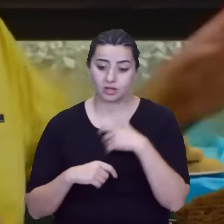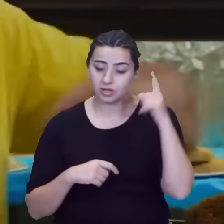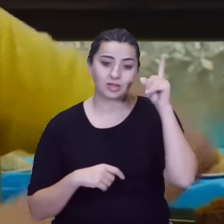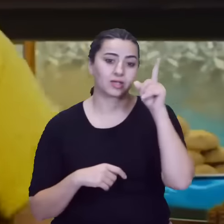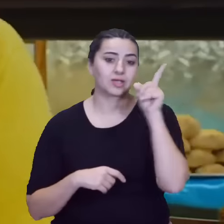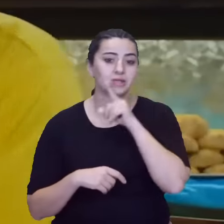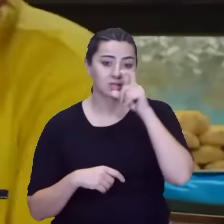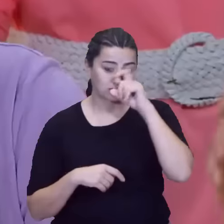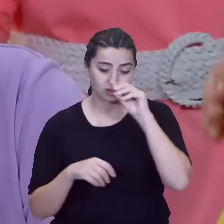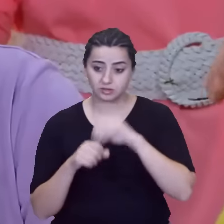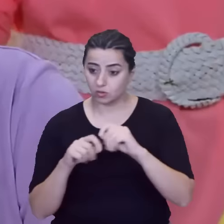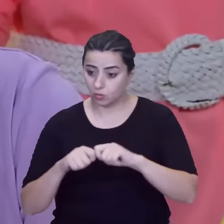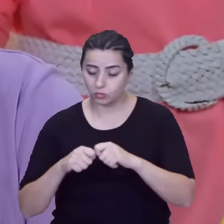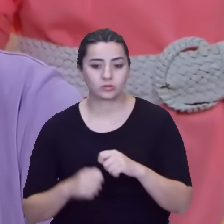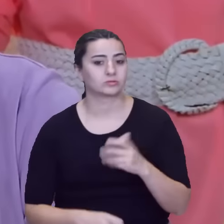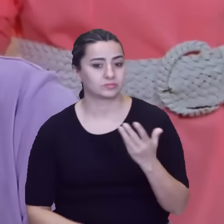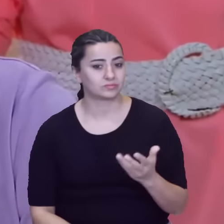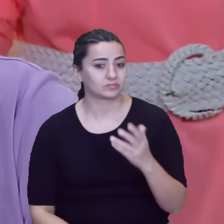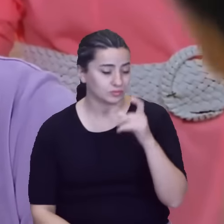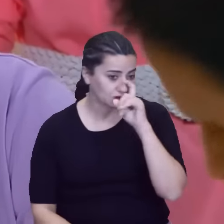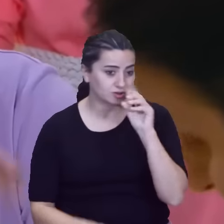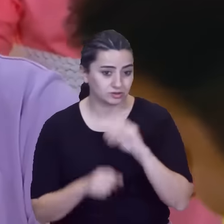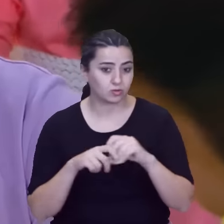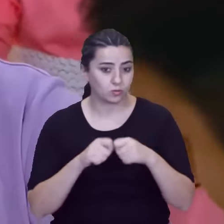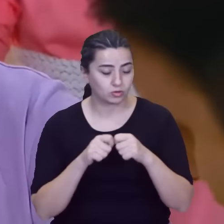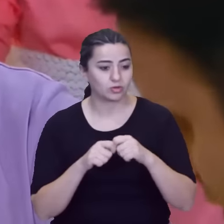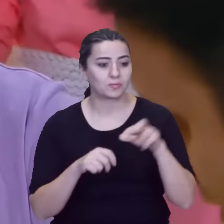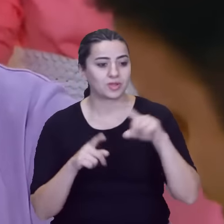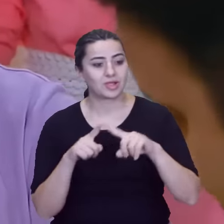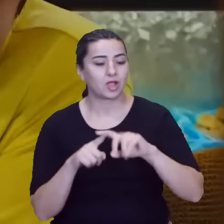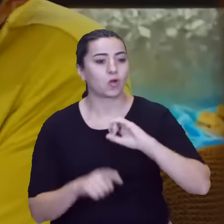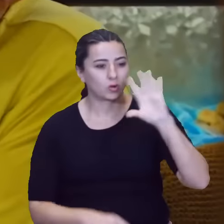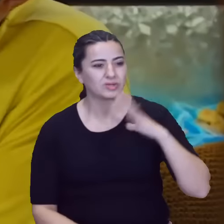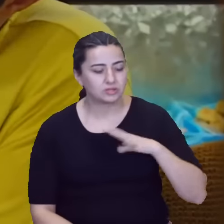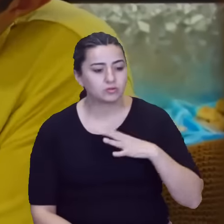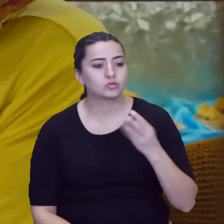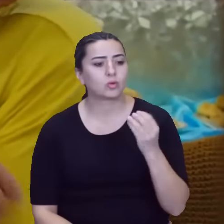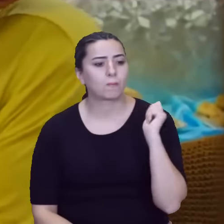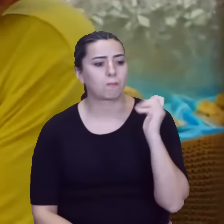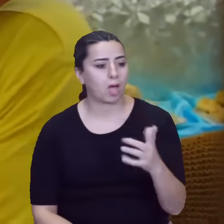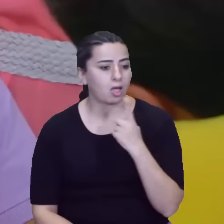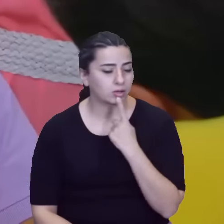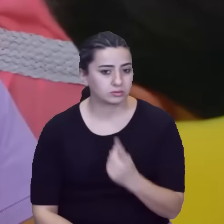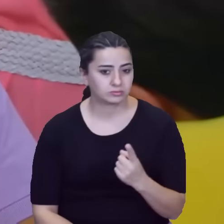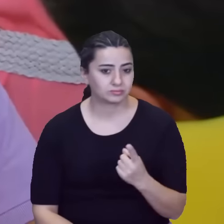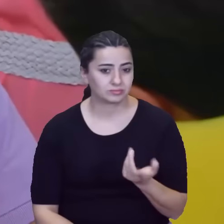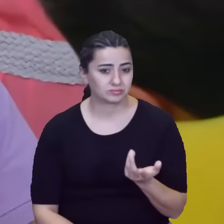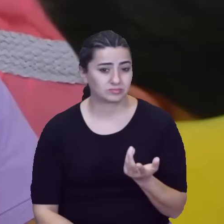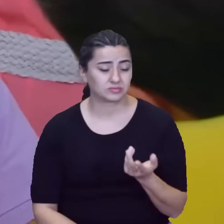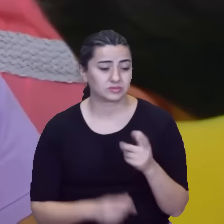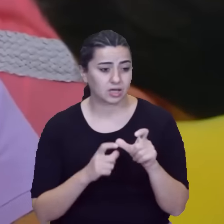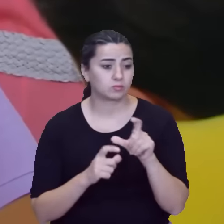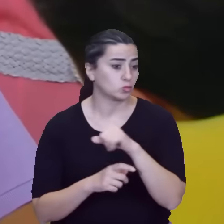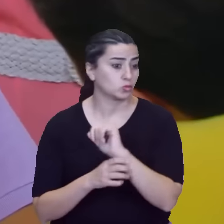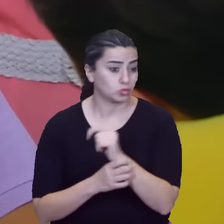İngiltere kraliçesi için ördü ha? Evet ya, İngiltere kraliçesine bunu PTT'den yollayayım dedim. Çok para istediler yani. Sami